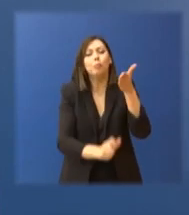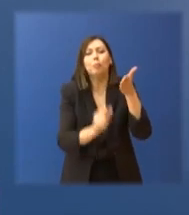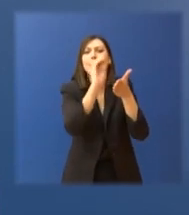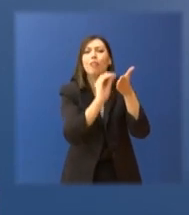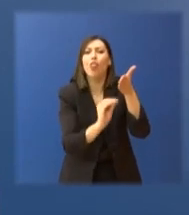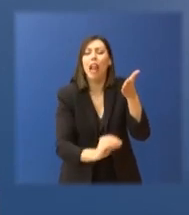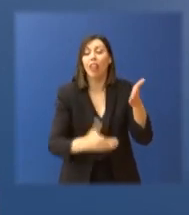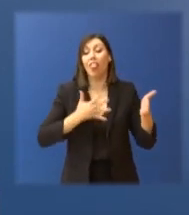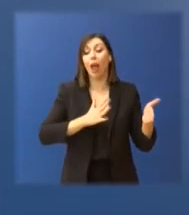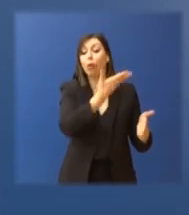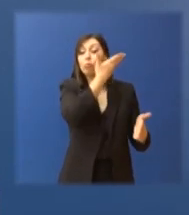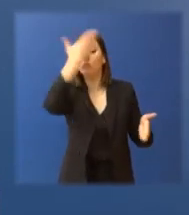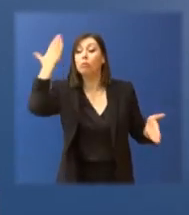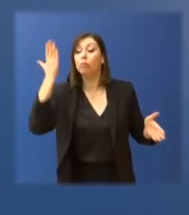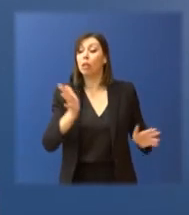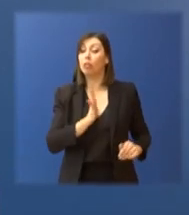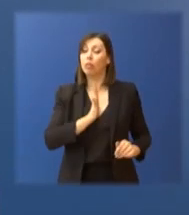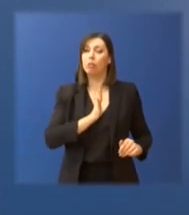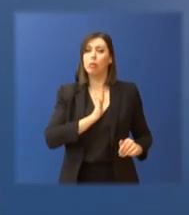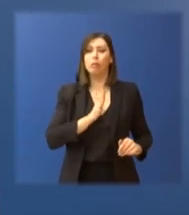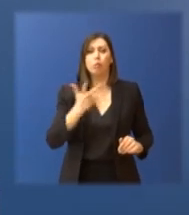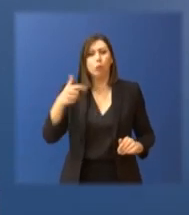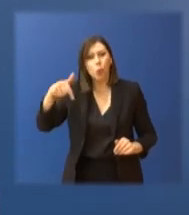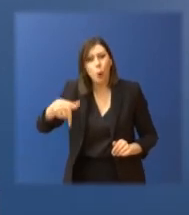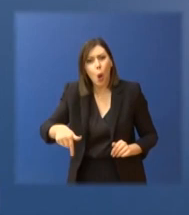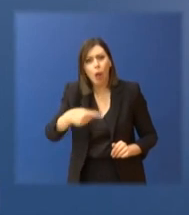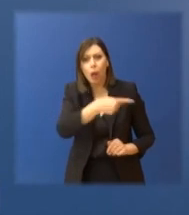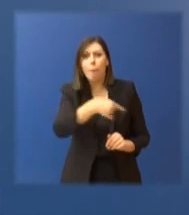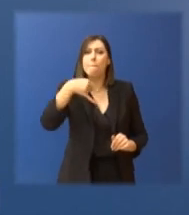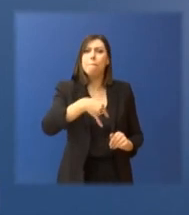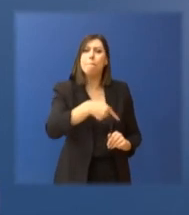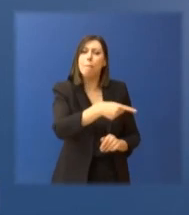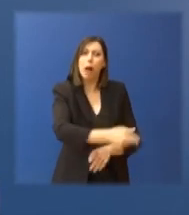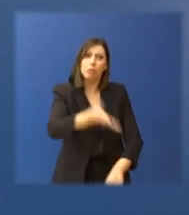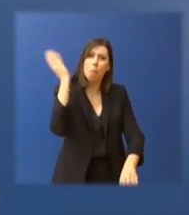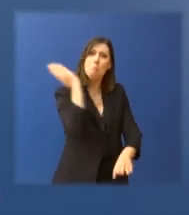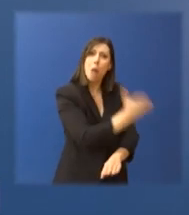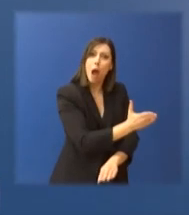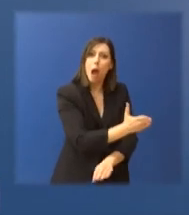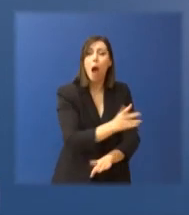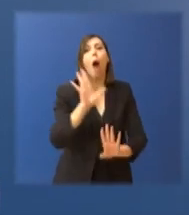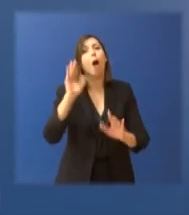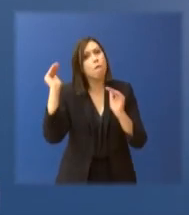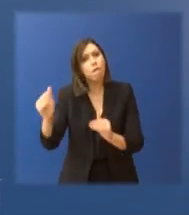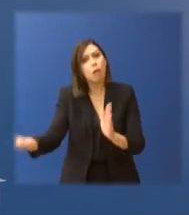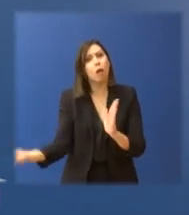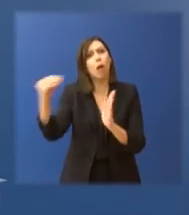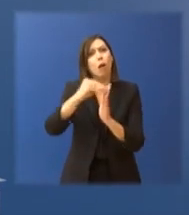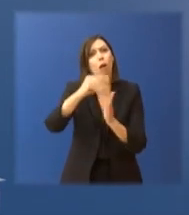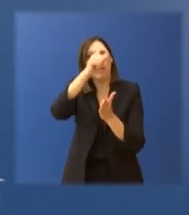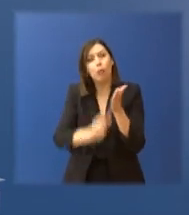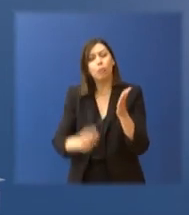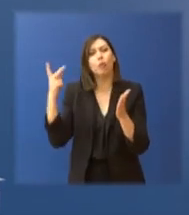σκιά, εντάσσουν σε αυτά έναν ένοχο για το πιο βαρύ αδίκημα που μπορεί να χαρακτηρίσει ένα δημόσιο λειτουργό, την